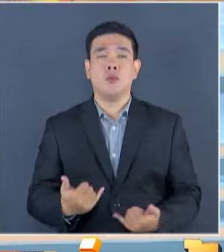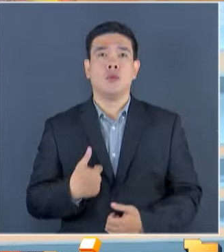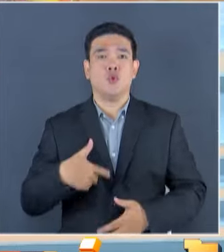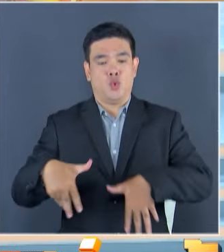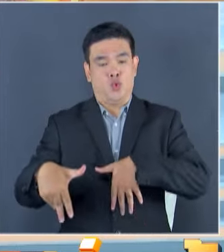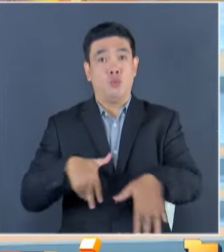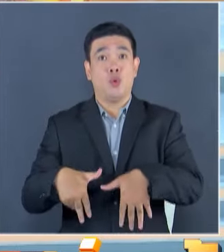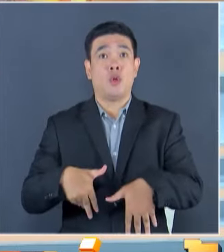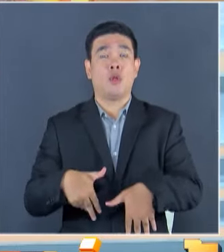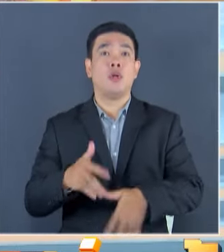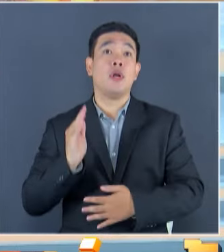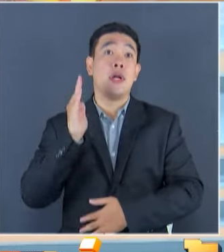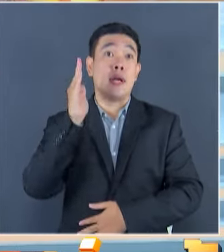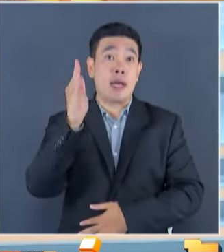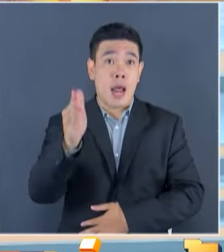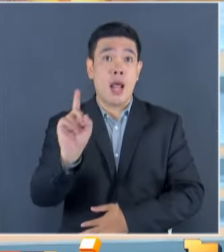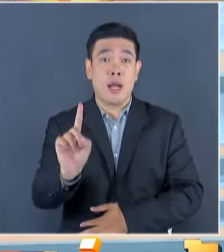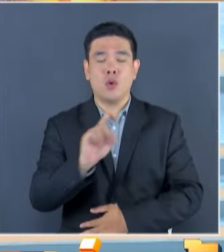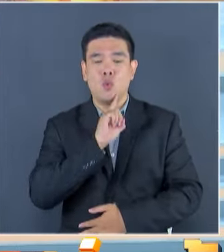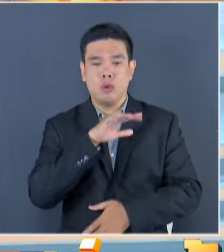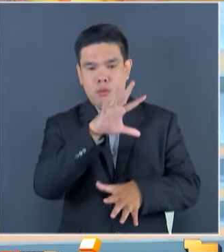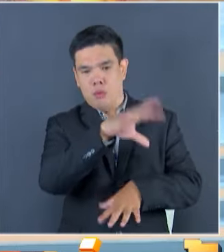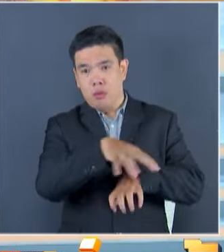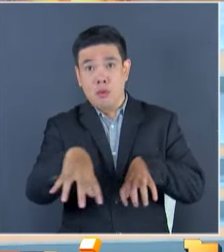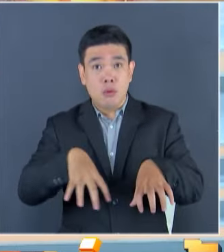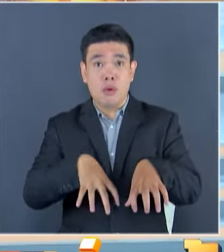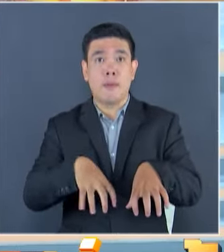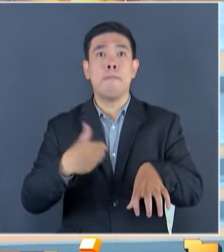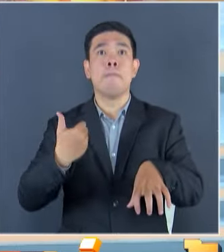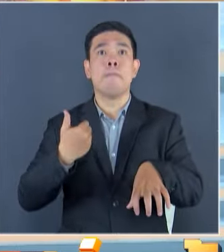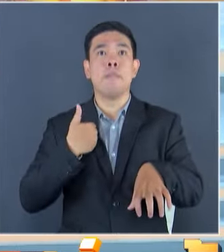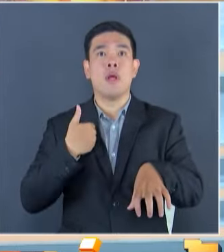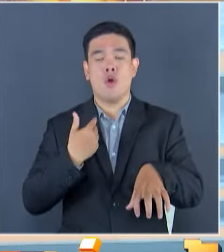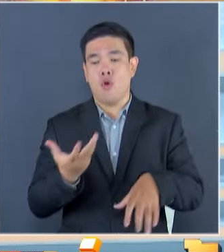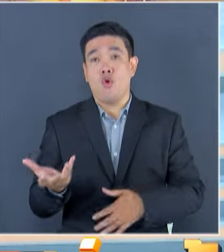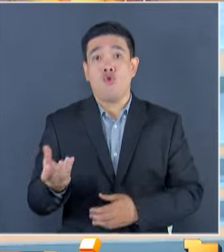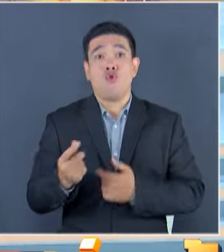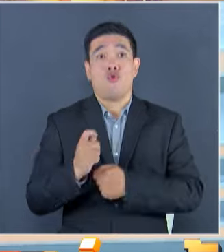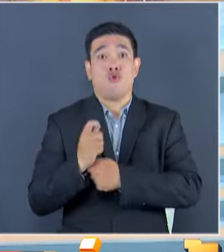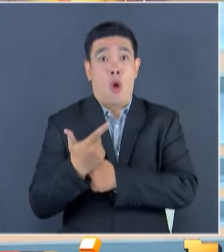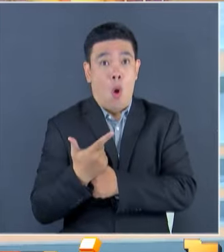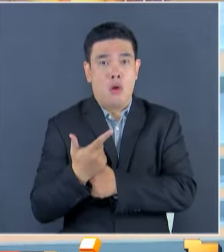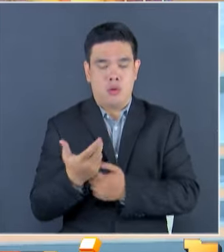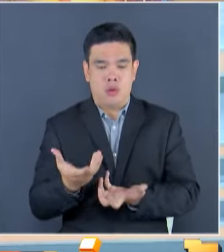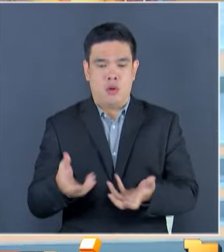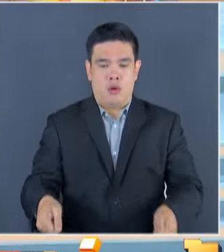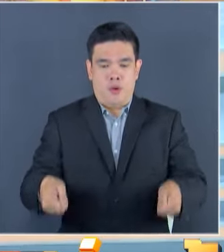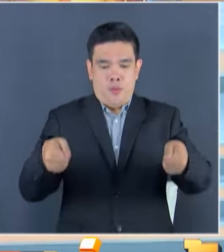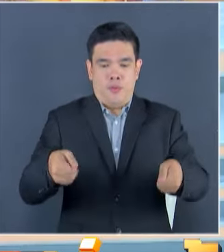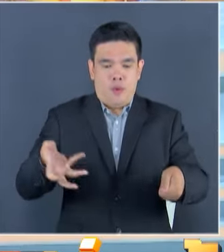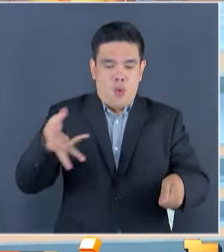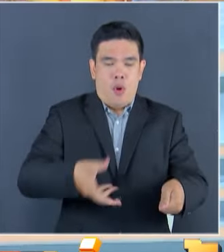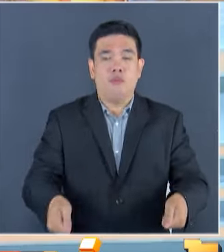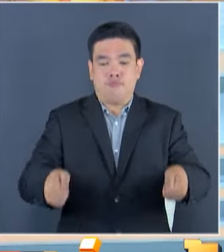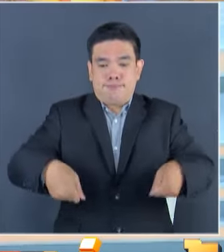วิถีชาวบ้านอีกหนึ่งเรื่องวันนี้จะมาฝากกันครับหลายพื้นที่เขาจะมีเขาเรียกว่ามีการร่อนทองคือพื้นที่ไหนเนี่ยที่มีการสำรวจแล้วพบว่ามันจะมีแ